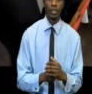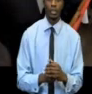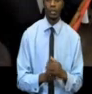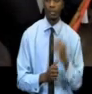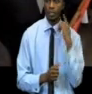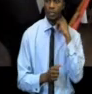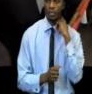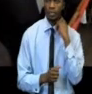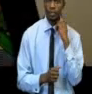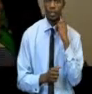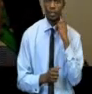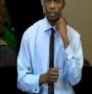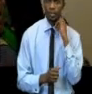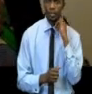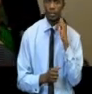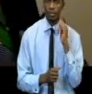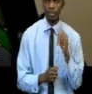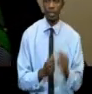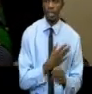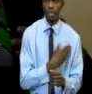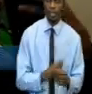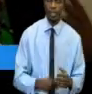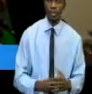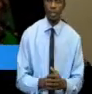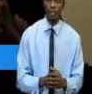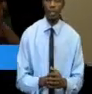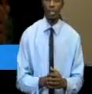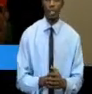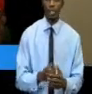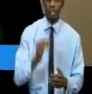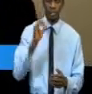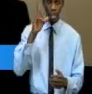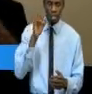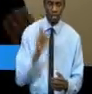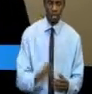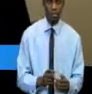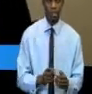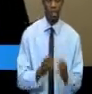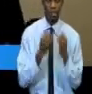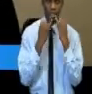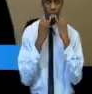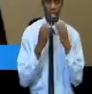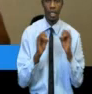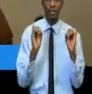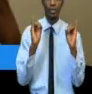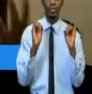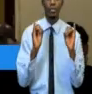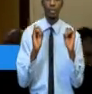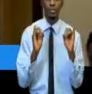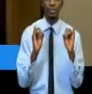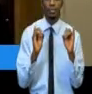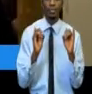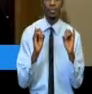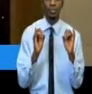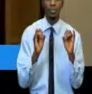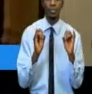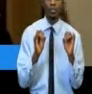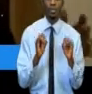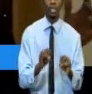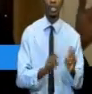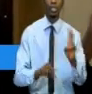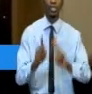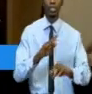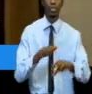Essentiellement, dans ce processus, il faut vous informer vous-même sur beaucoup de choses, comment les